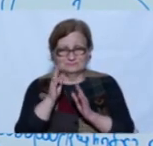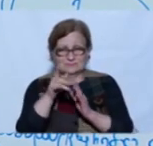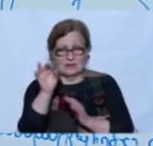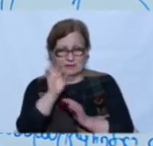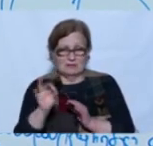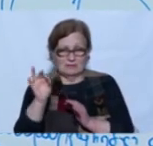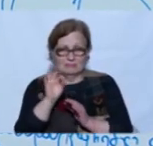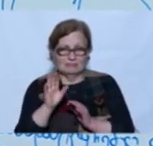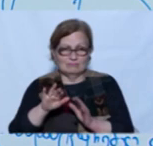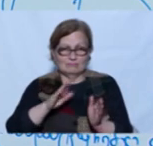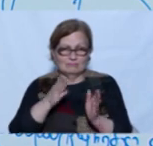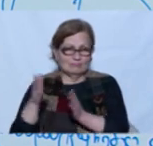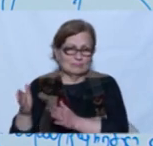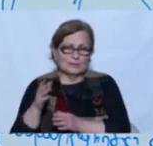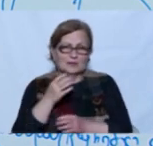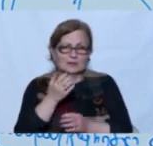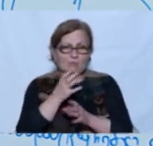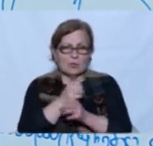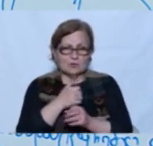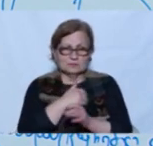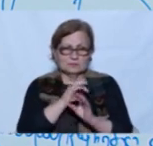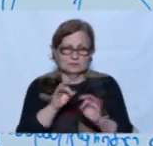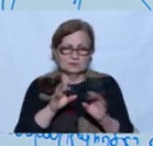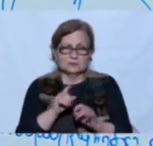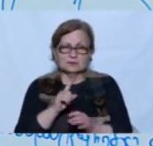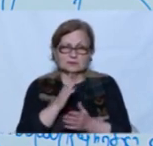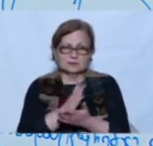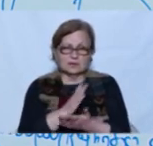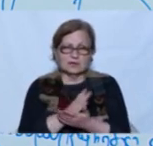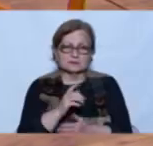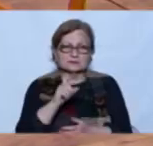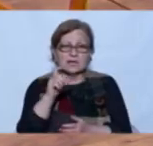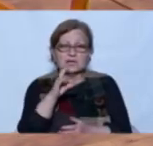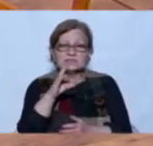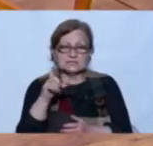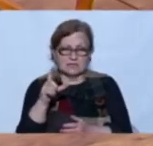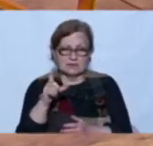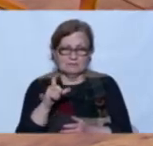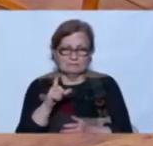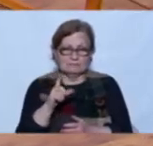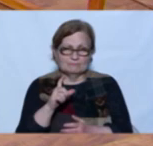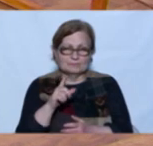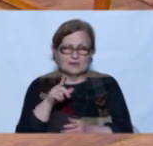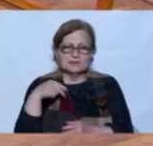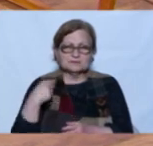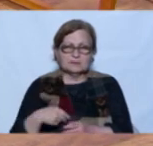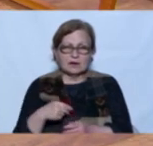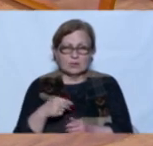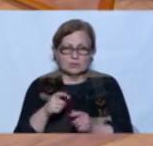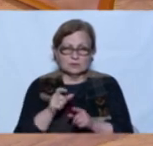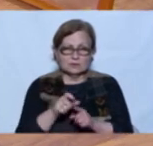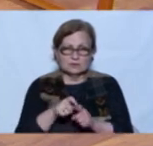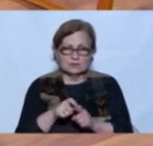ესეზე ვისაუბრებდე, ჯერ ორიოდე სიტყვით ვთქვათ, რა არის ესე. ესე ფრანგული სიტყვა